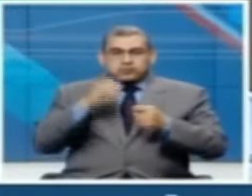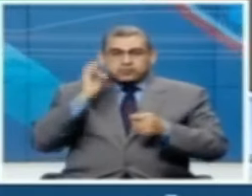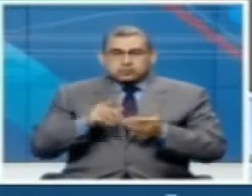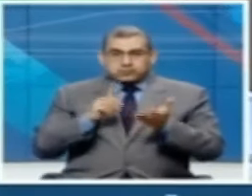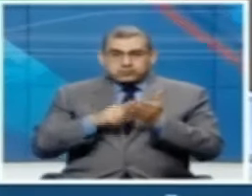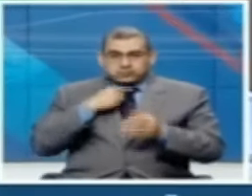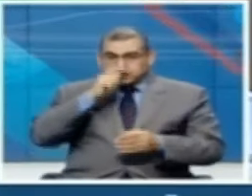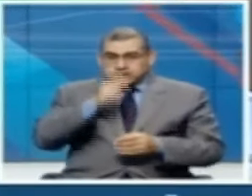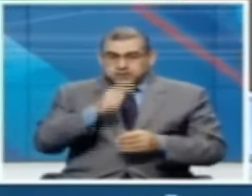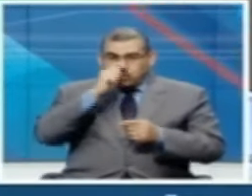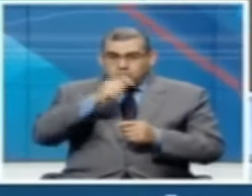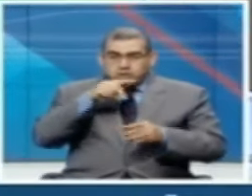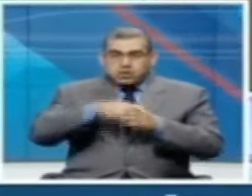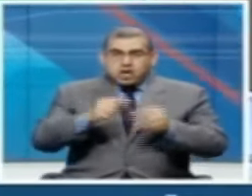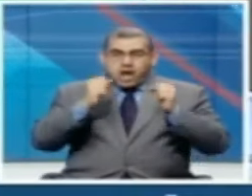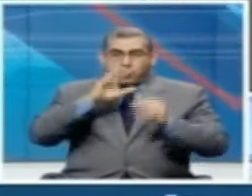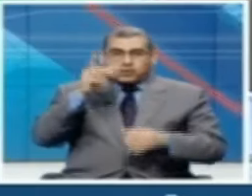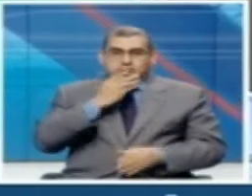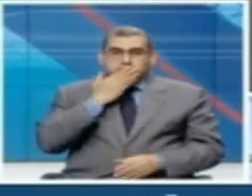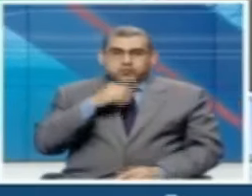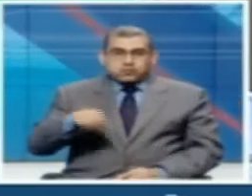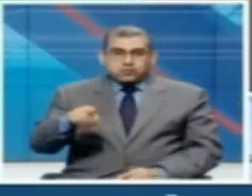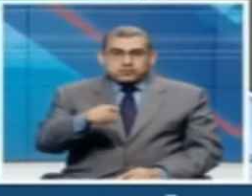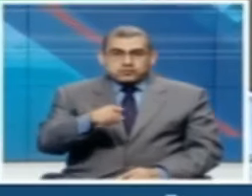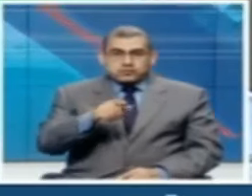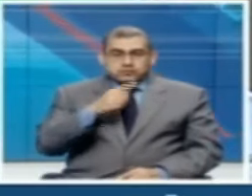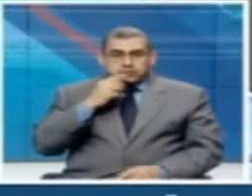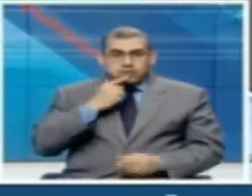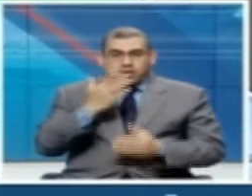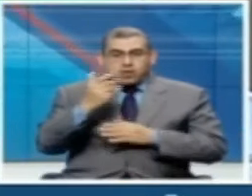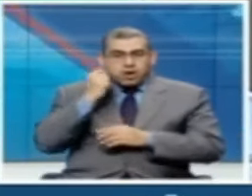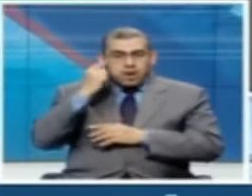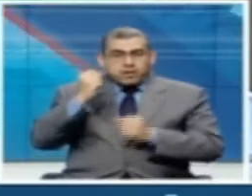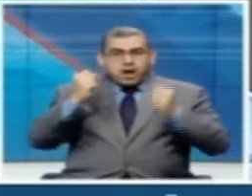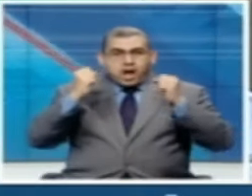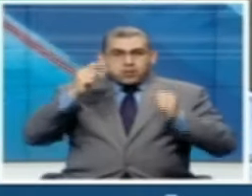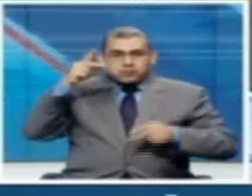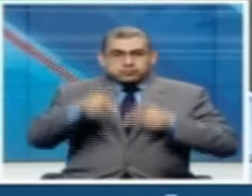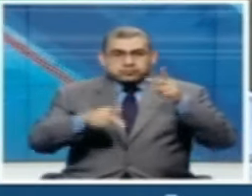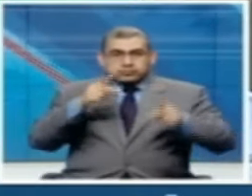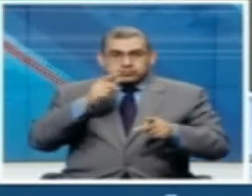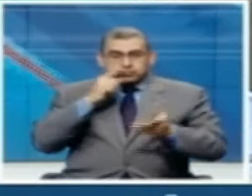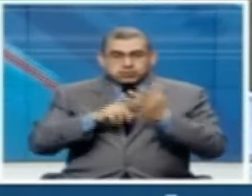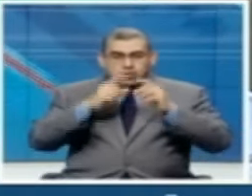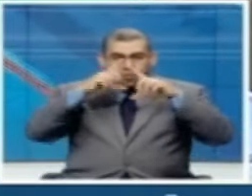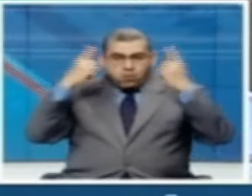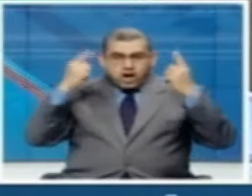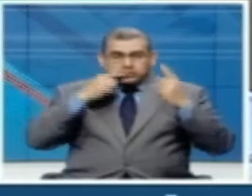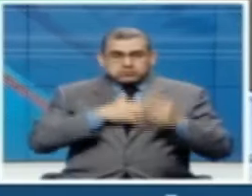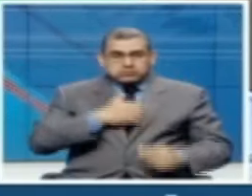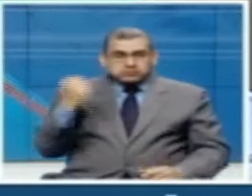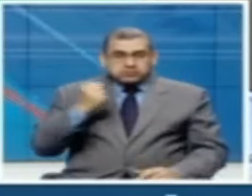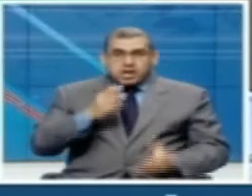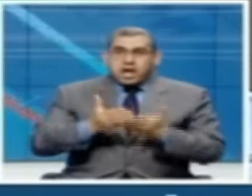والمه والطغيان والتطاول بجبروت ووحشيه لا عهد